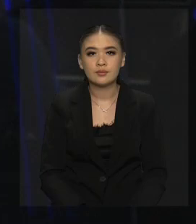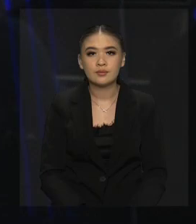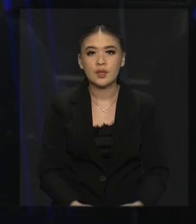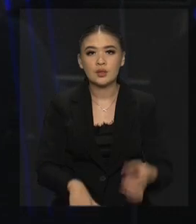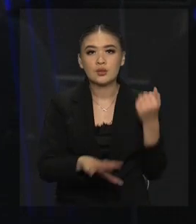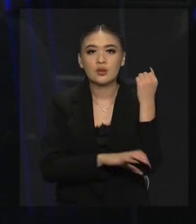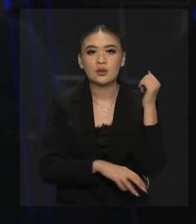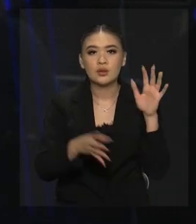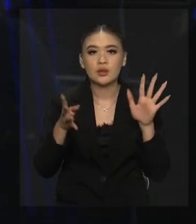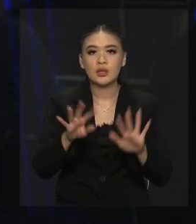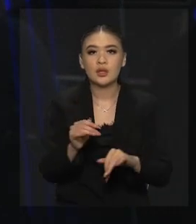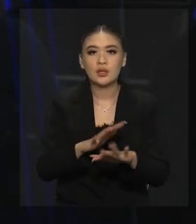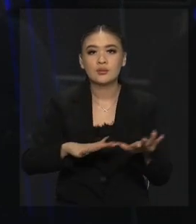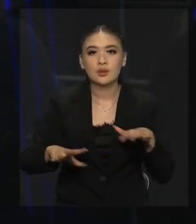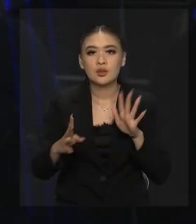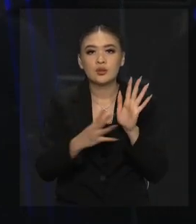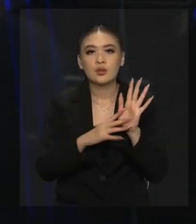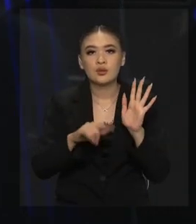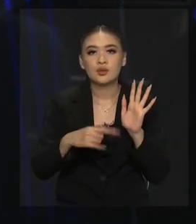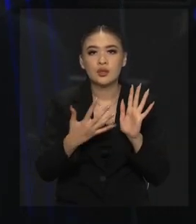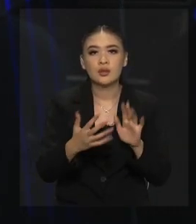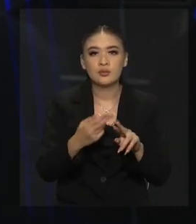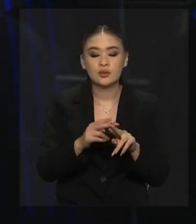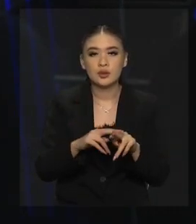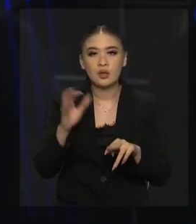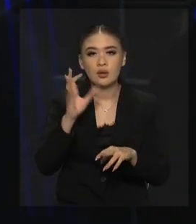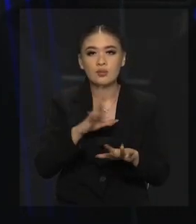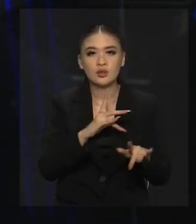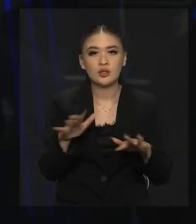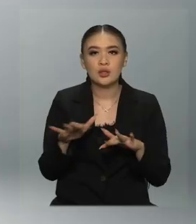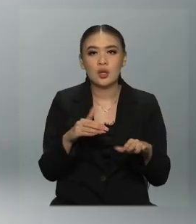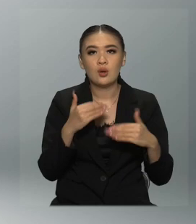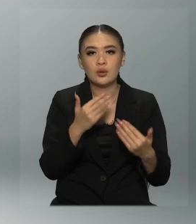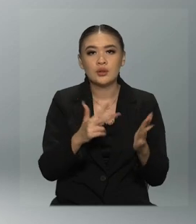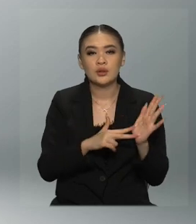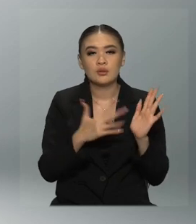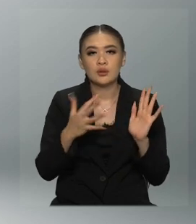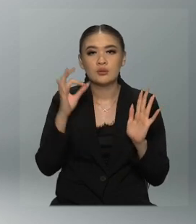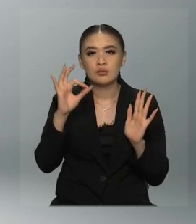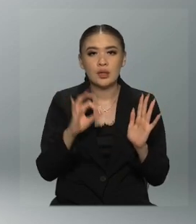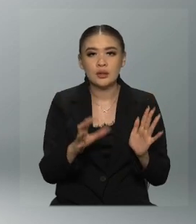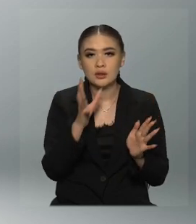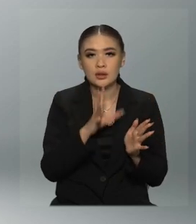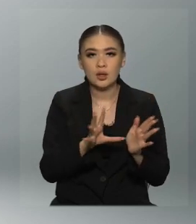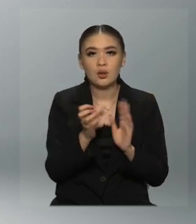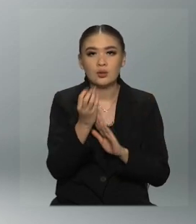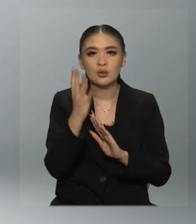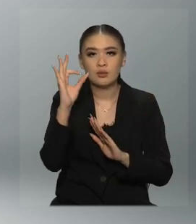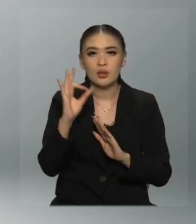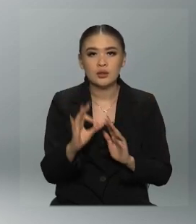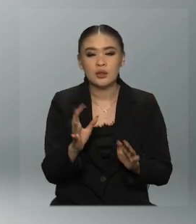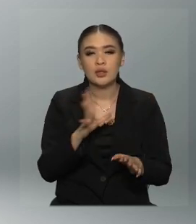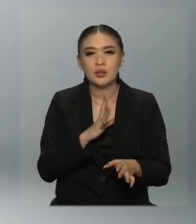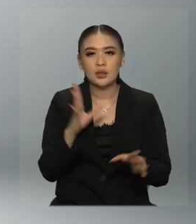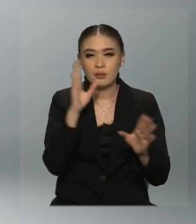Соңғы 9 айда елімізде 9,5 мың төтенше жағдай болыпты. Оның 85% техногендік, 14% табиғи апат.